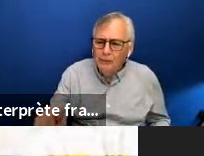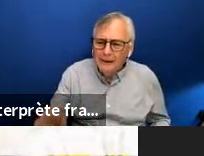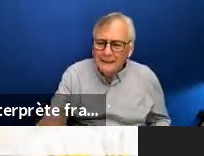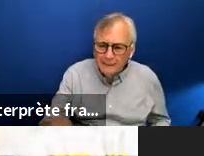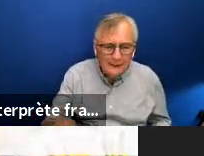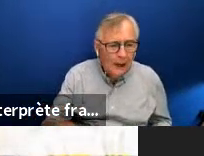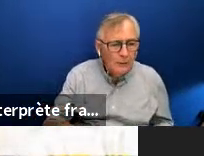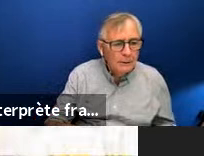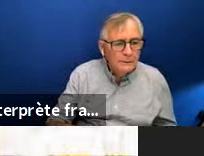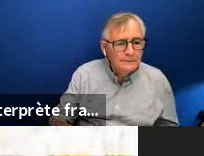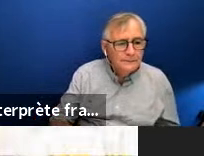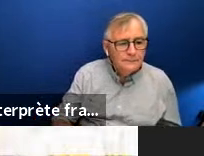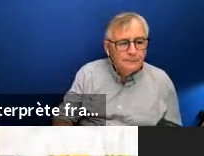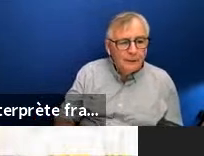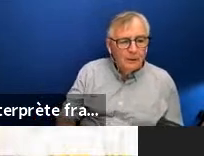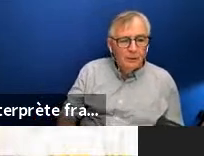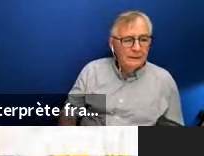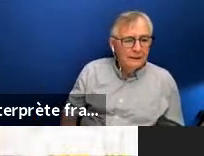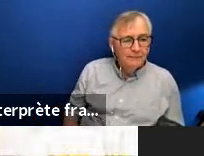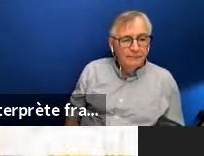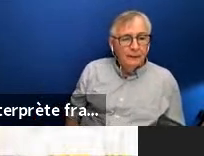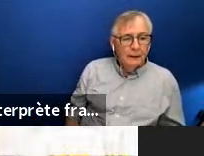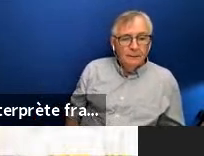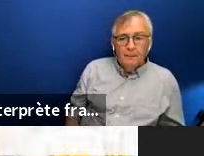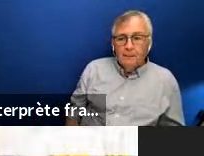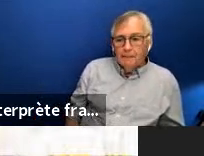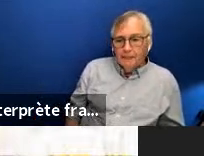le 20 septembre,